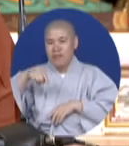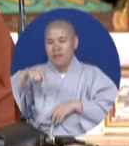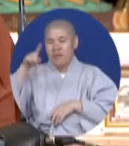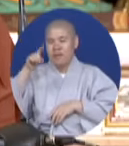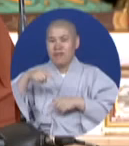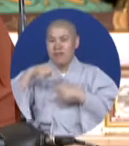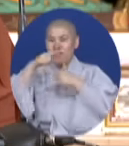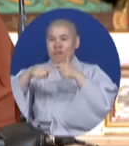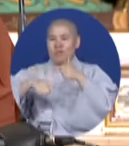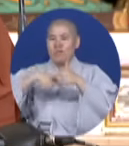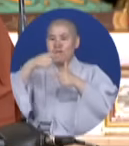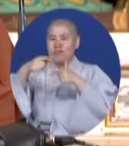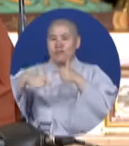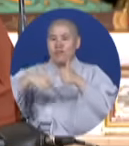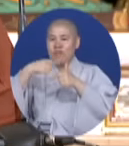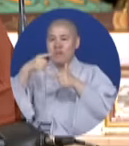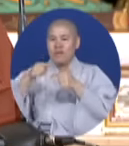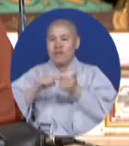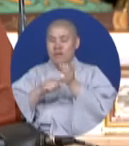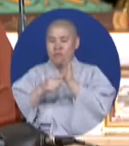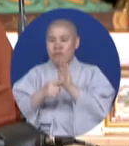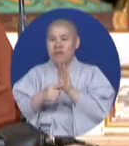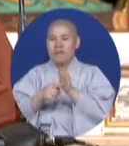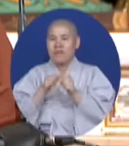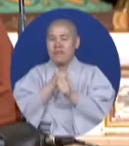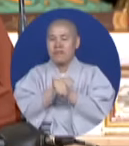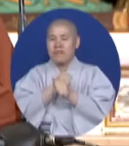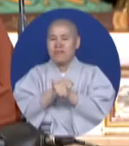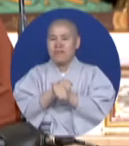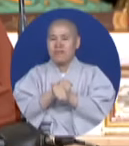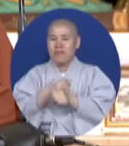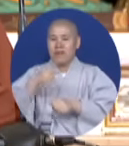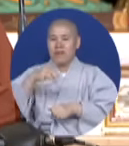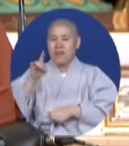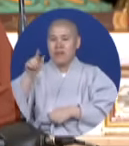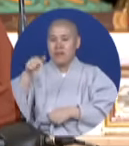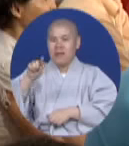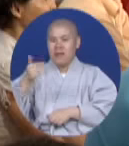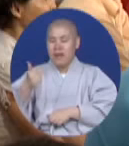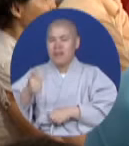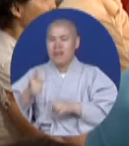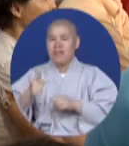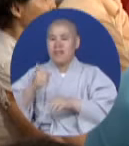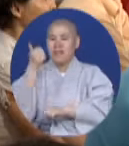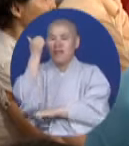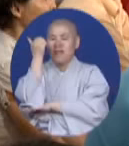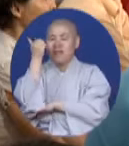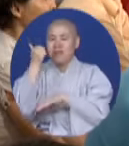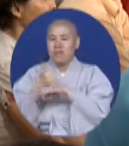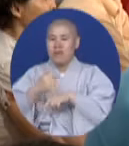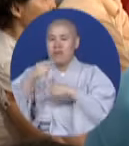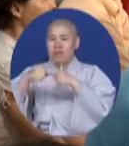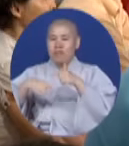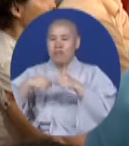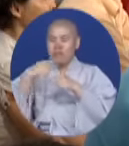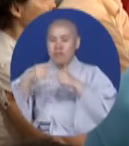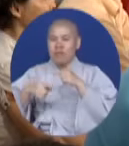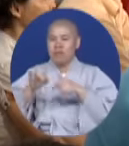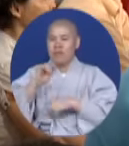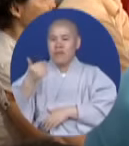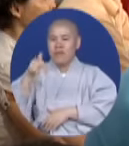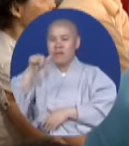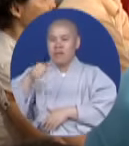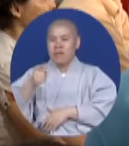이걸 육도윤회라고 그러죠. 이게 세간인과 입니다. 이걸 육도인과라고 그래요. 이걸